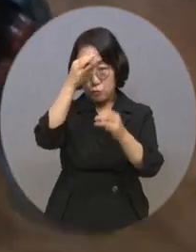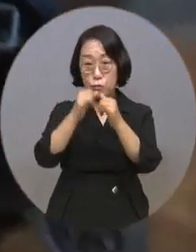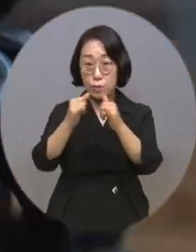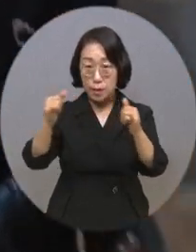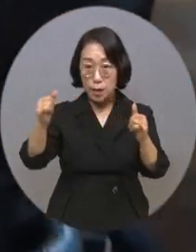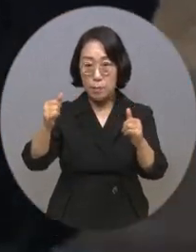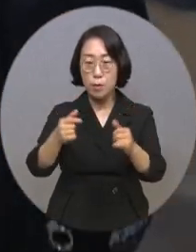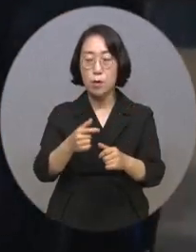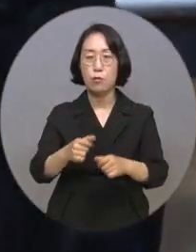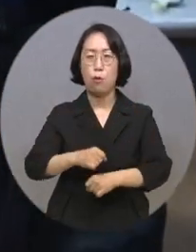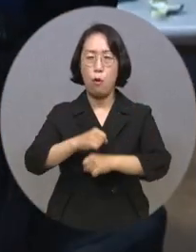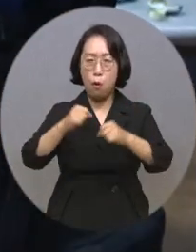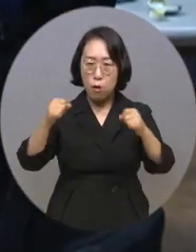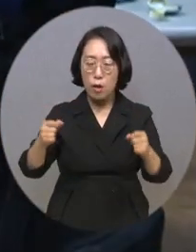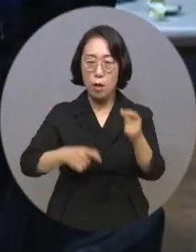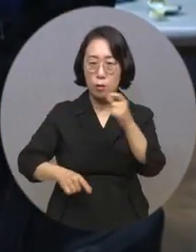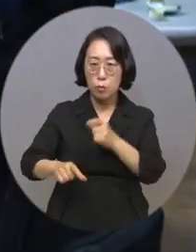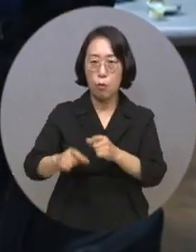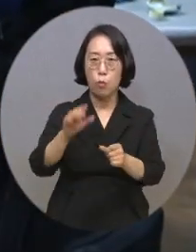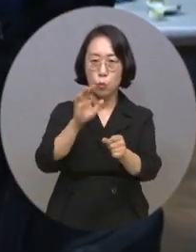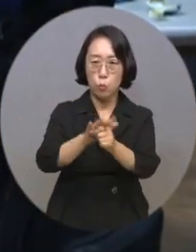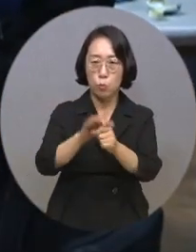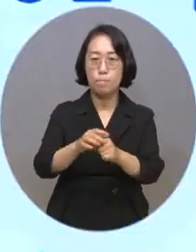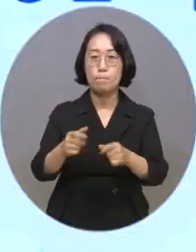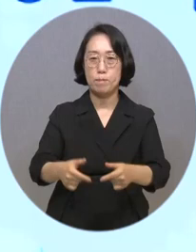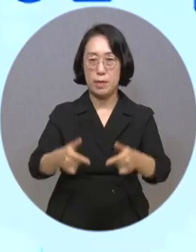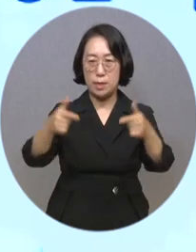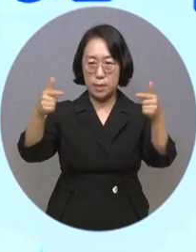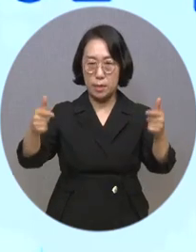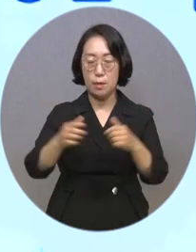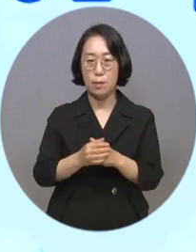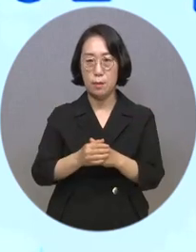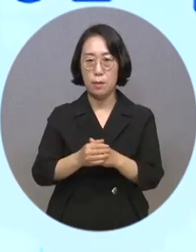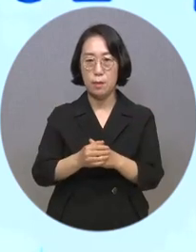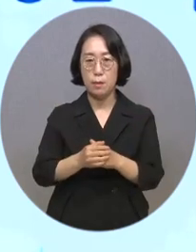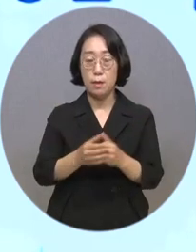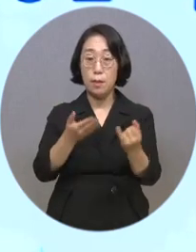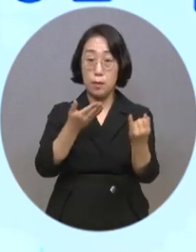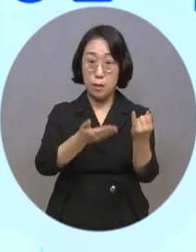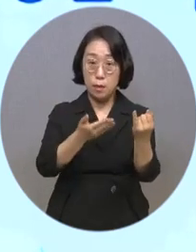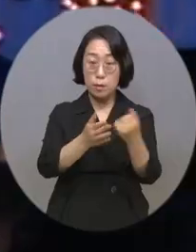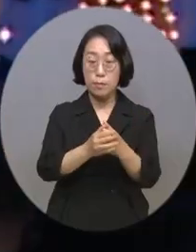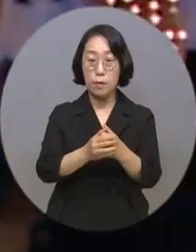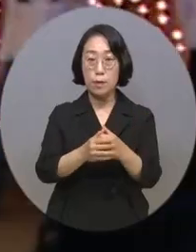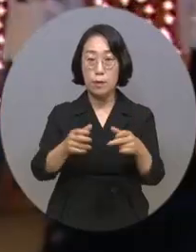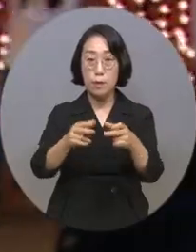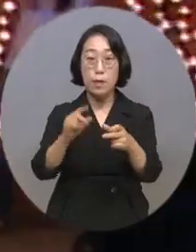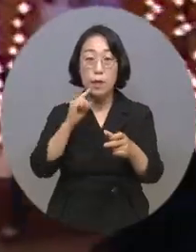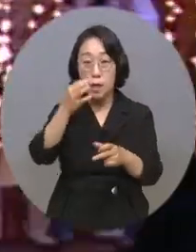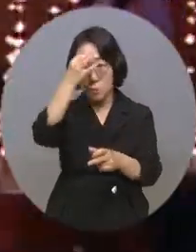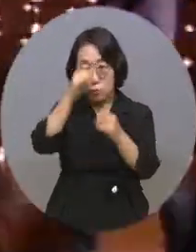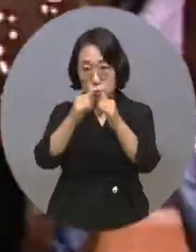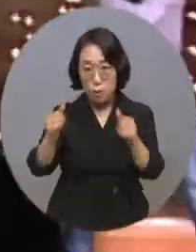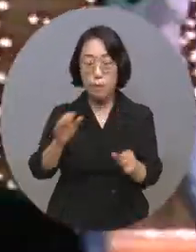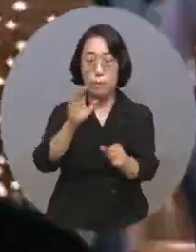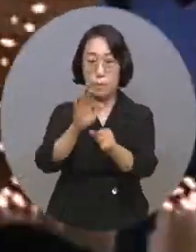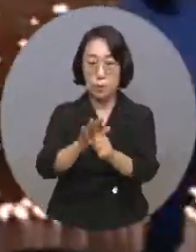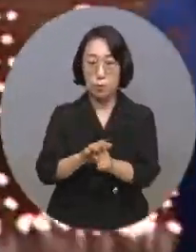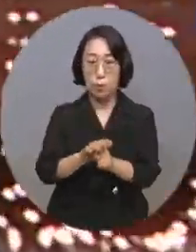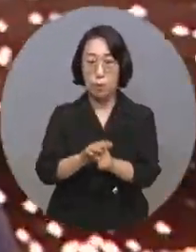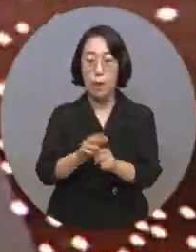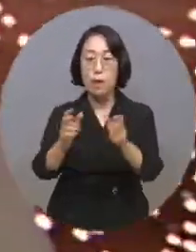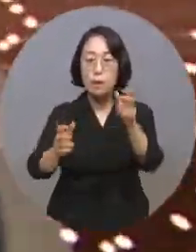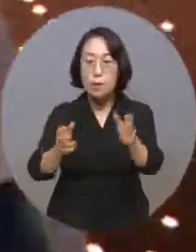나선다는 취지입니다 개정안을 발의한 김 예지 의원은 장애 예술인 지원 사업의 안정적인 재원을